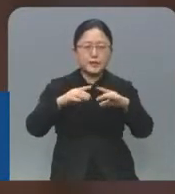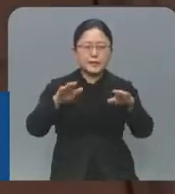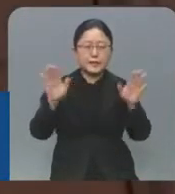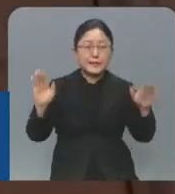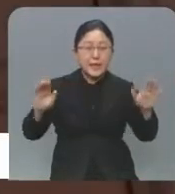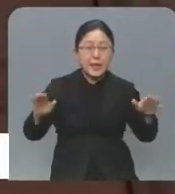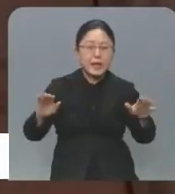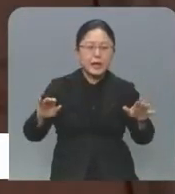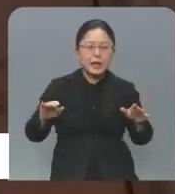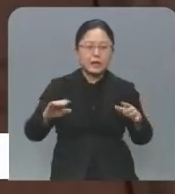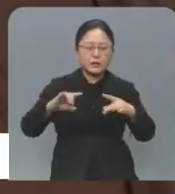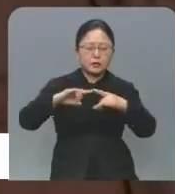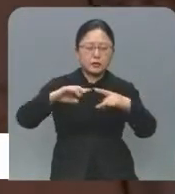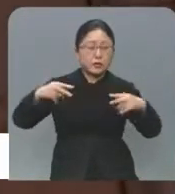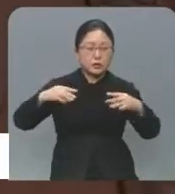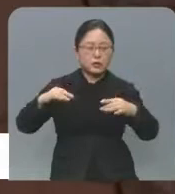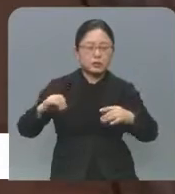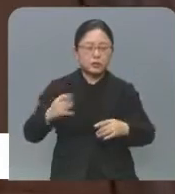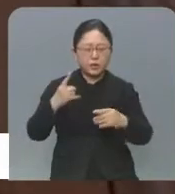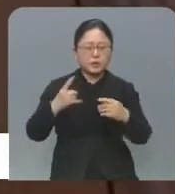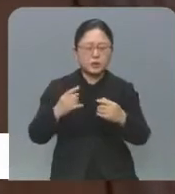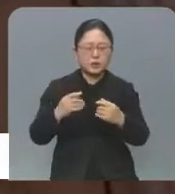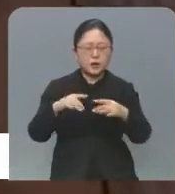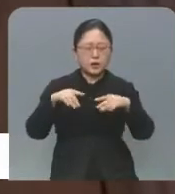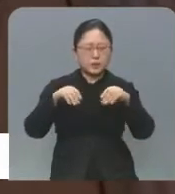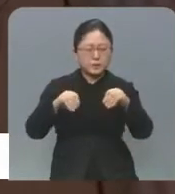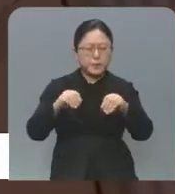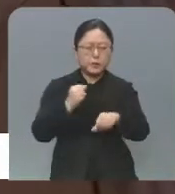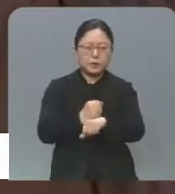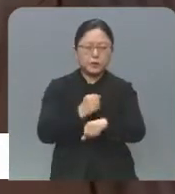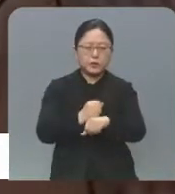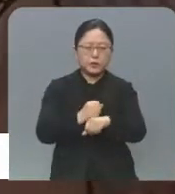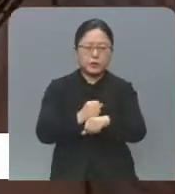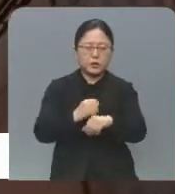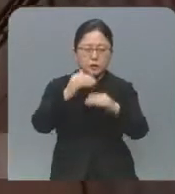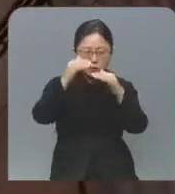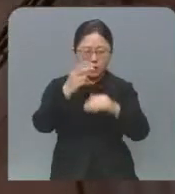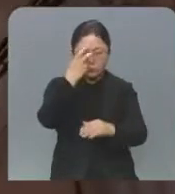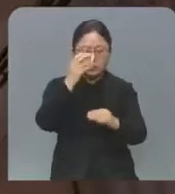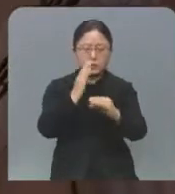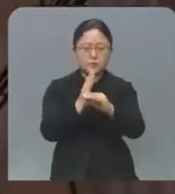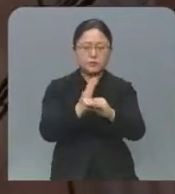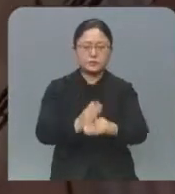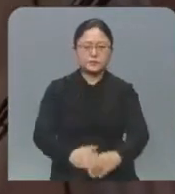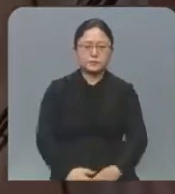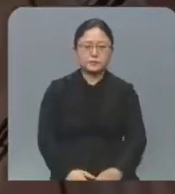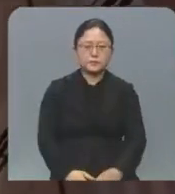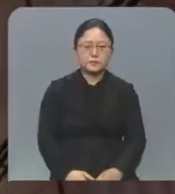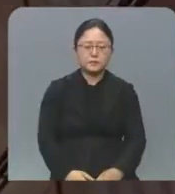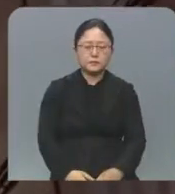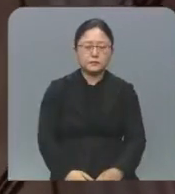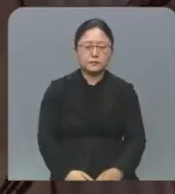둥지와 전선이 접촉하면서 정전이 일어난 것으로 보고 정확한 경위를 조사하고 있습니다